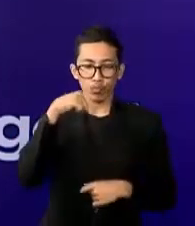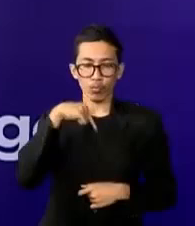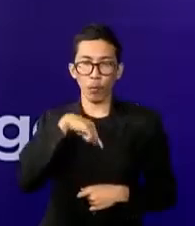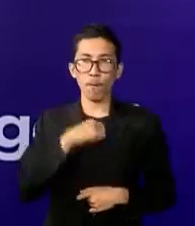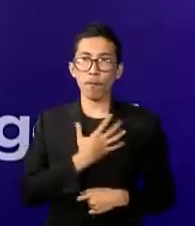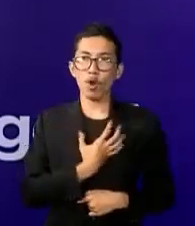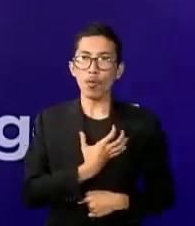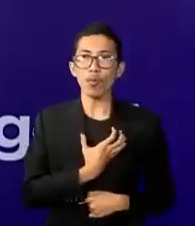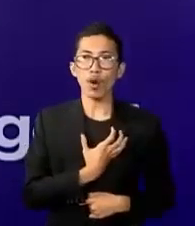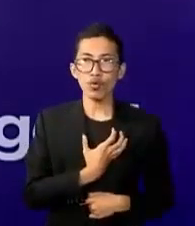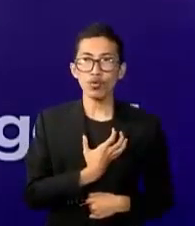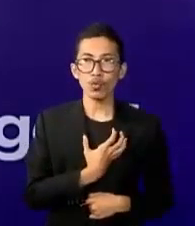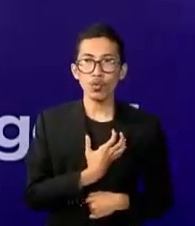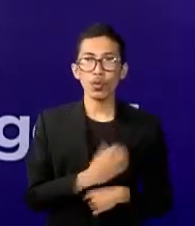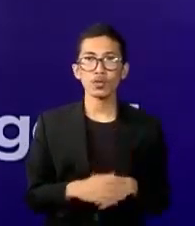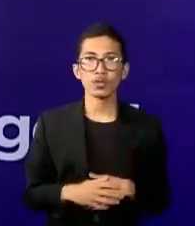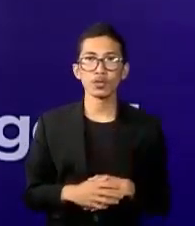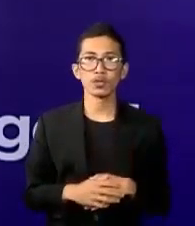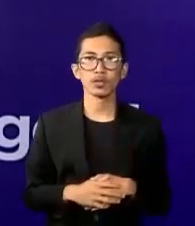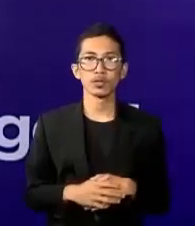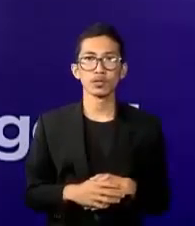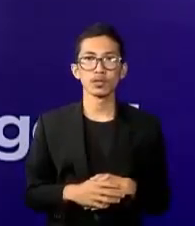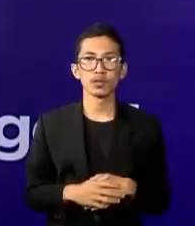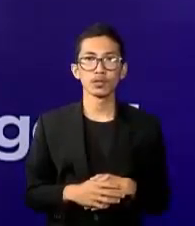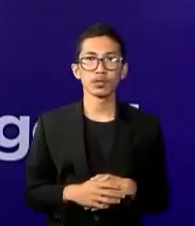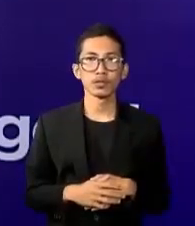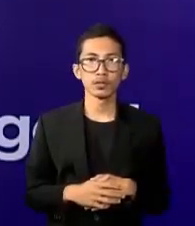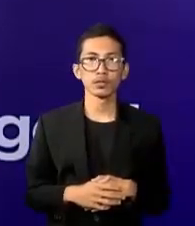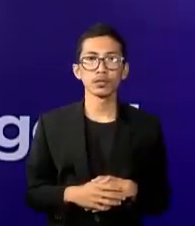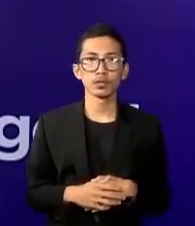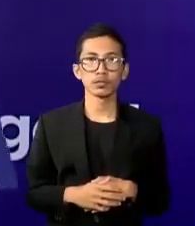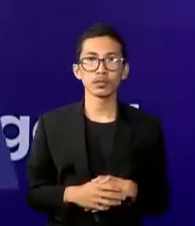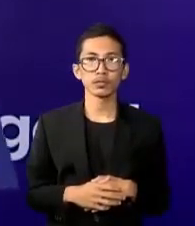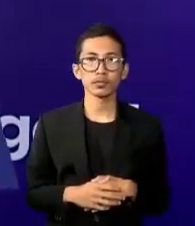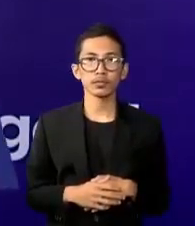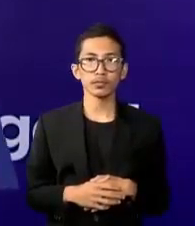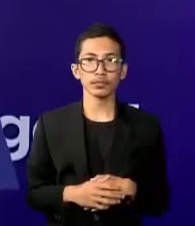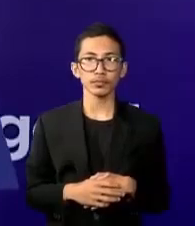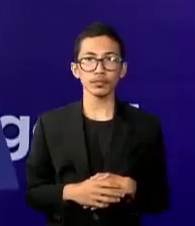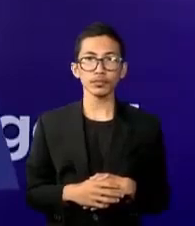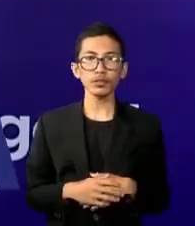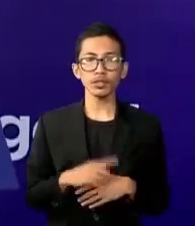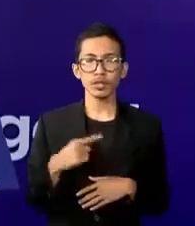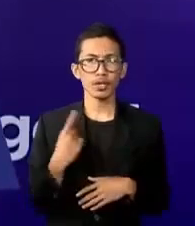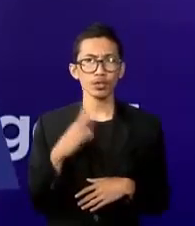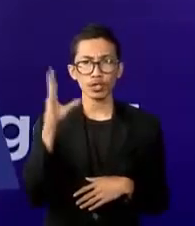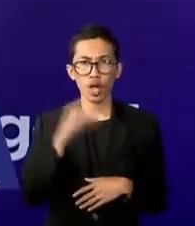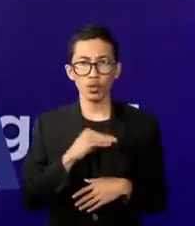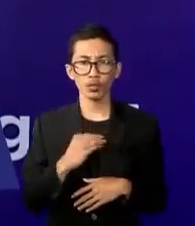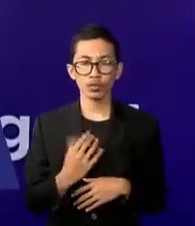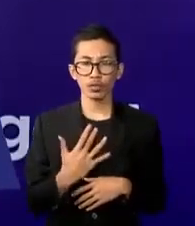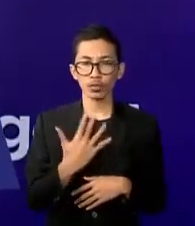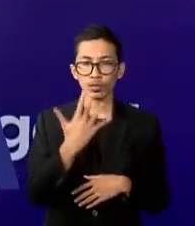otomatis akan mengganggu pengembangan paru-paru tersebut kayak kalau kita luka lama-lama akan mengkeret gitu Jadi kita harus bisa menjaga pengembangannya jadi harus